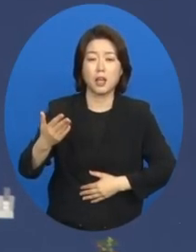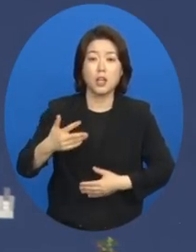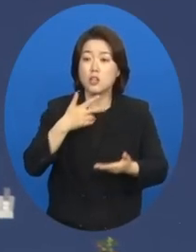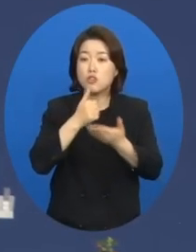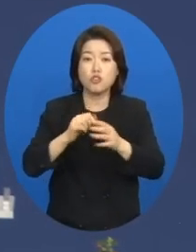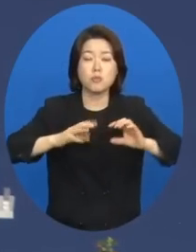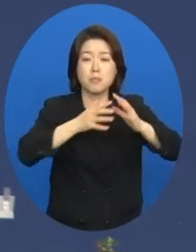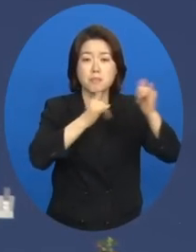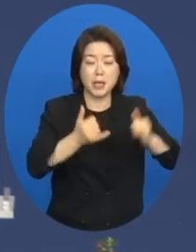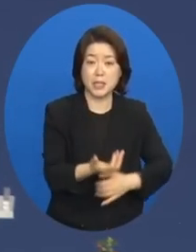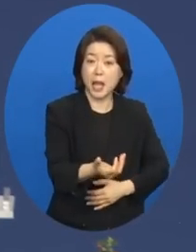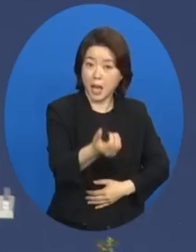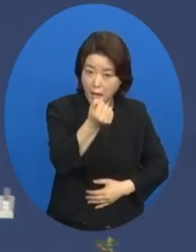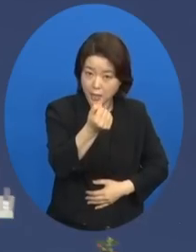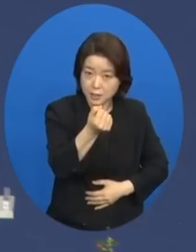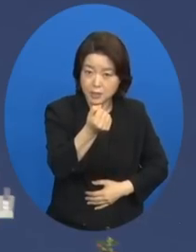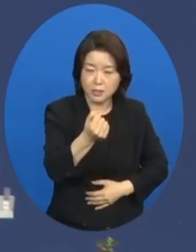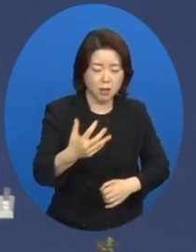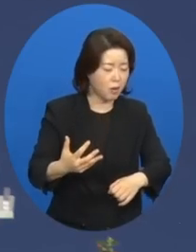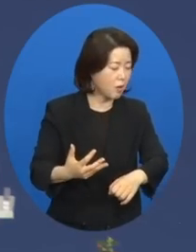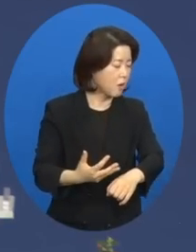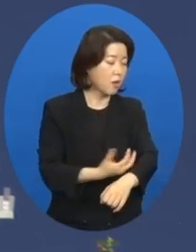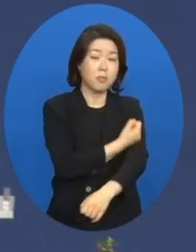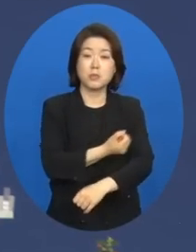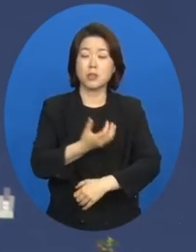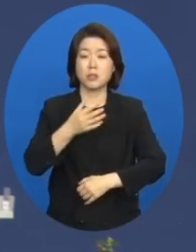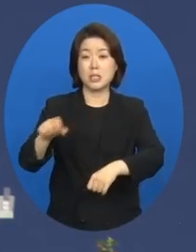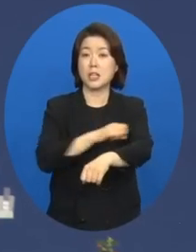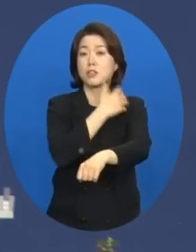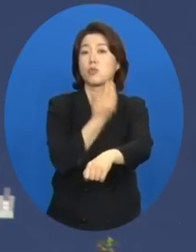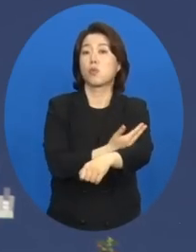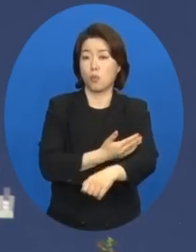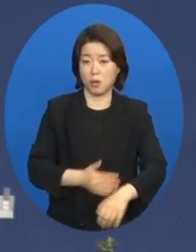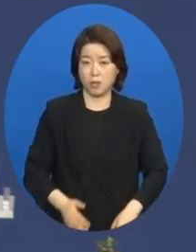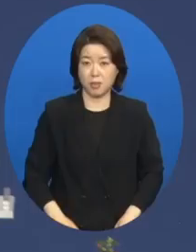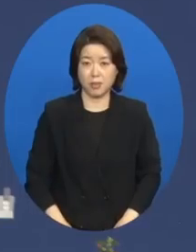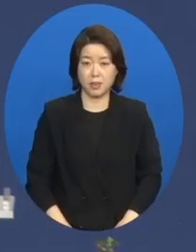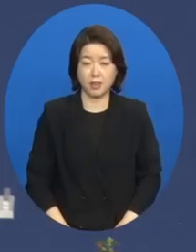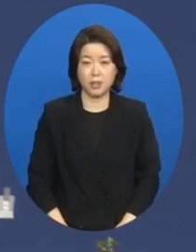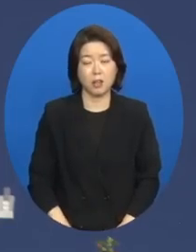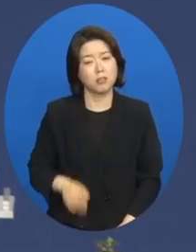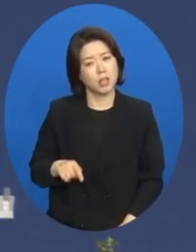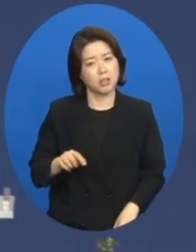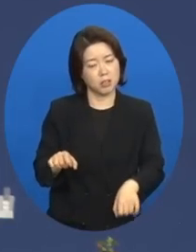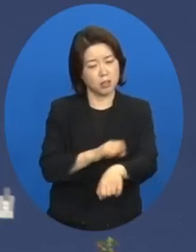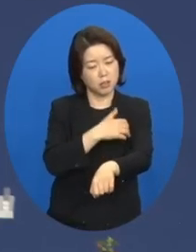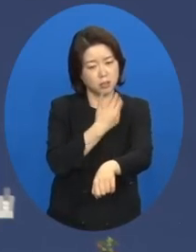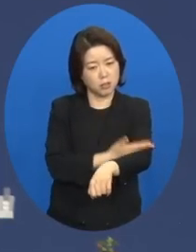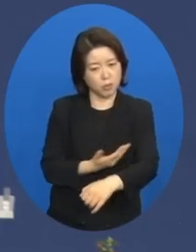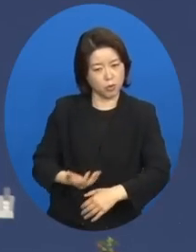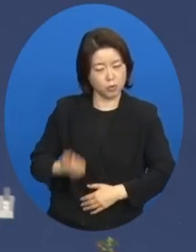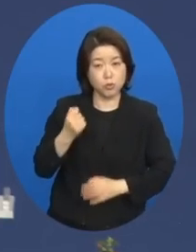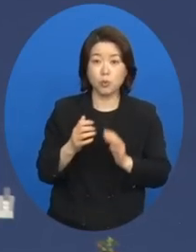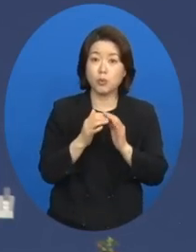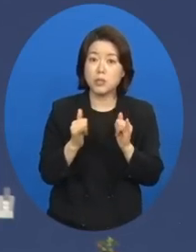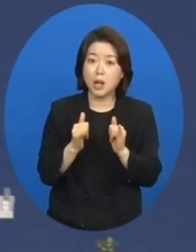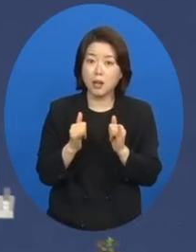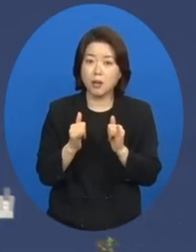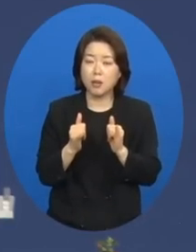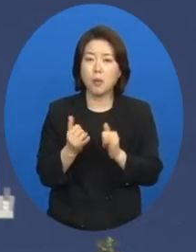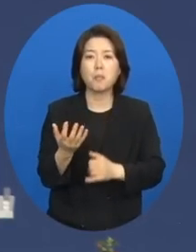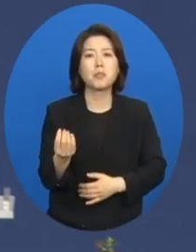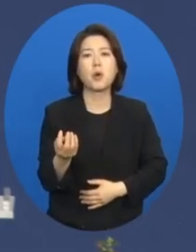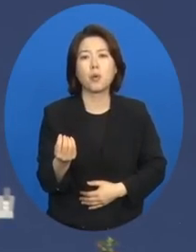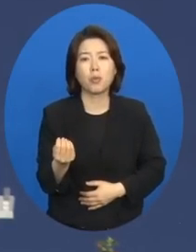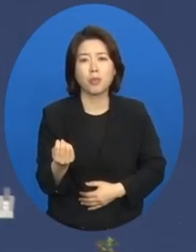주님의 백성들이 가지고 있는 어마어마한 특권입니다. 그런데 이 특권을 누리고 사는 사람은 얼마나